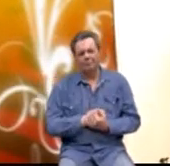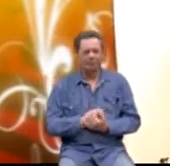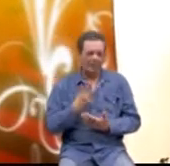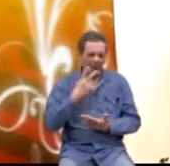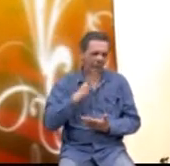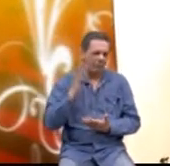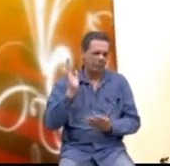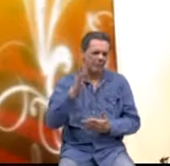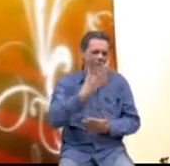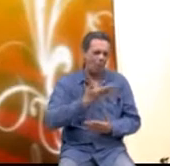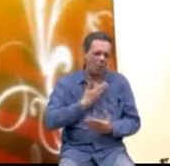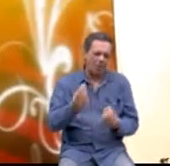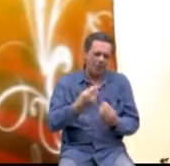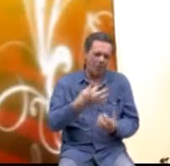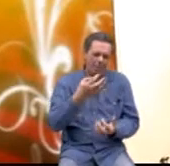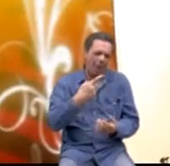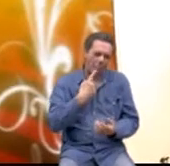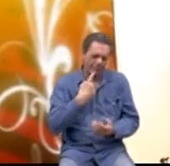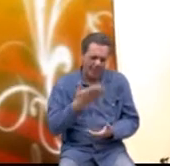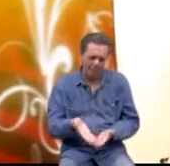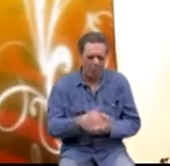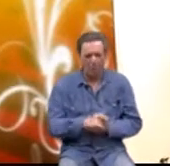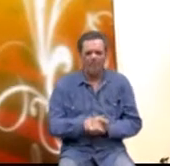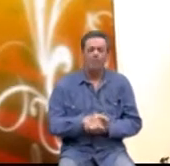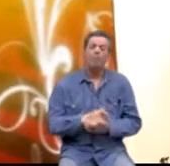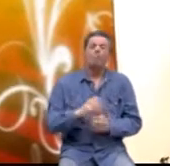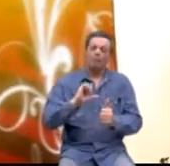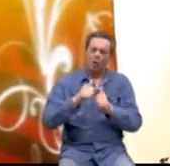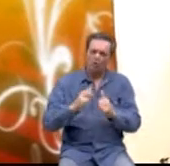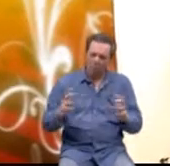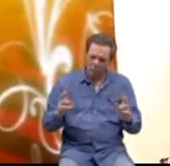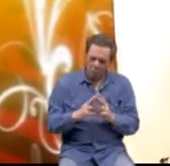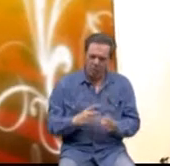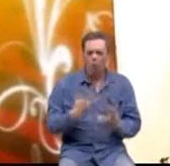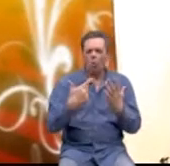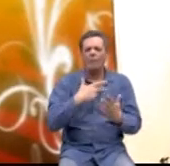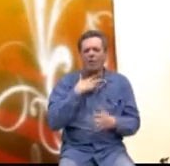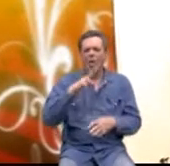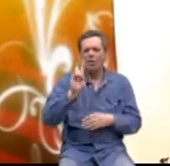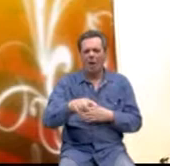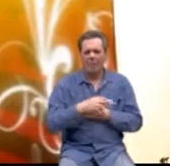i za degustaciju. Super, odlično. Za to vrijeme imamo sportske susrete. Prvo će osnovna škola imati